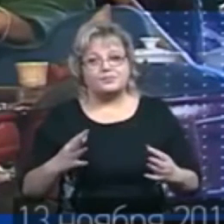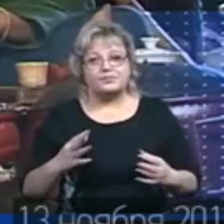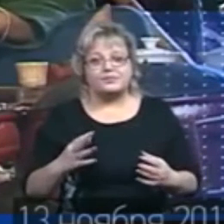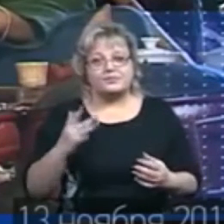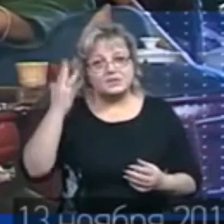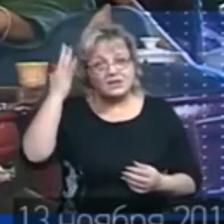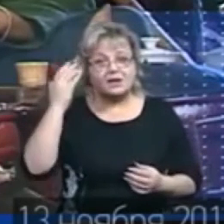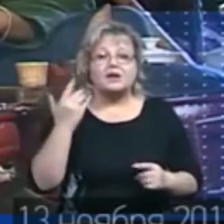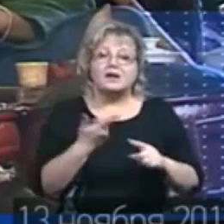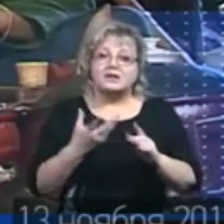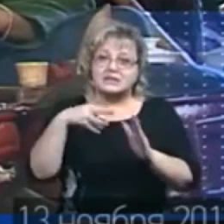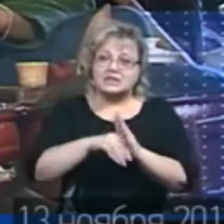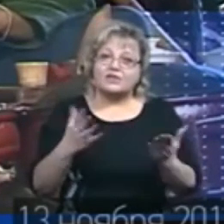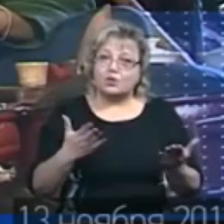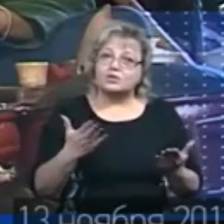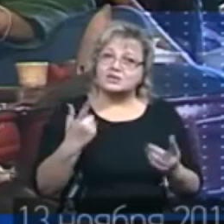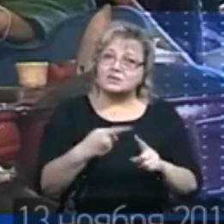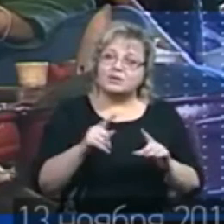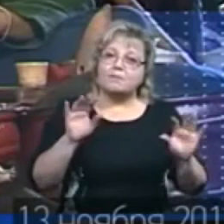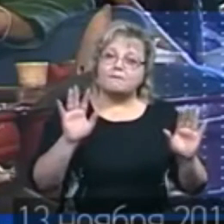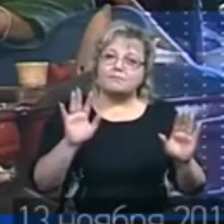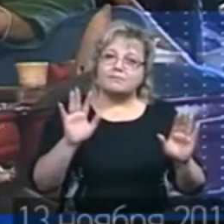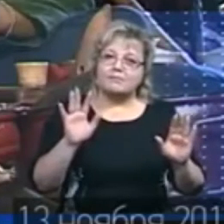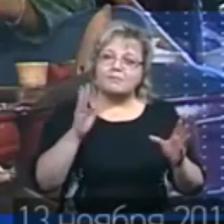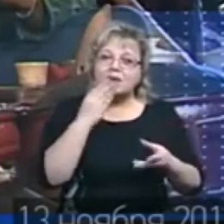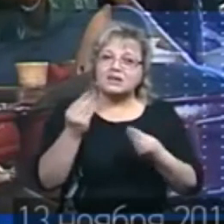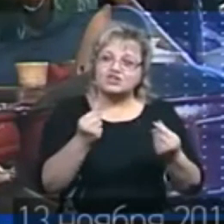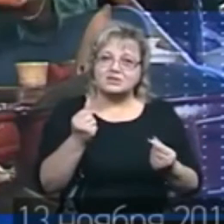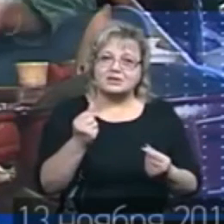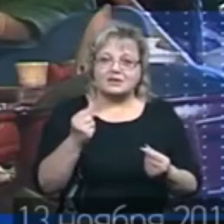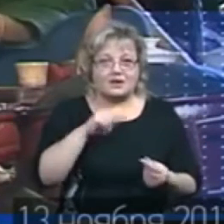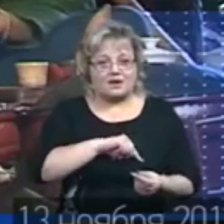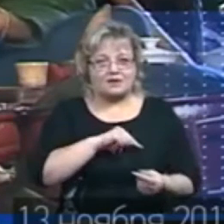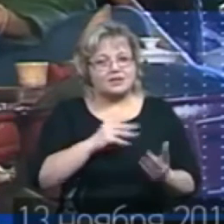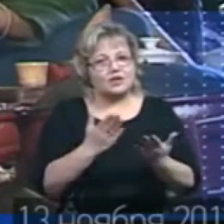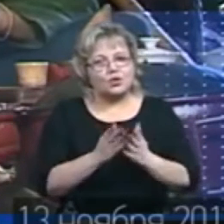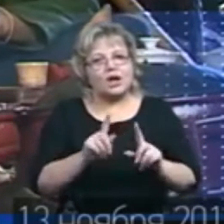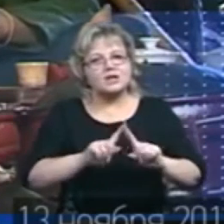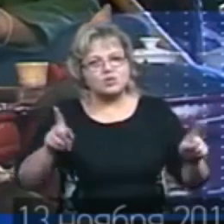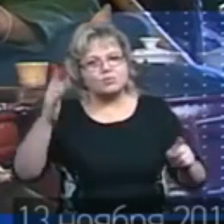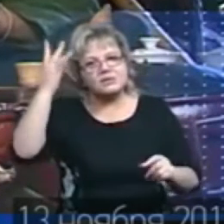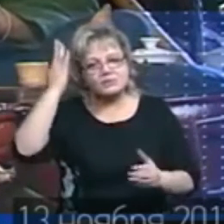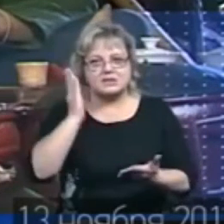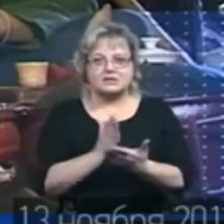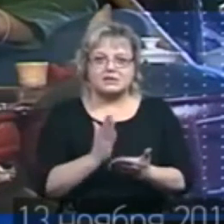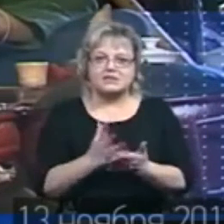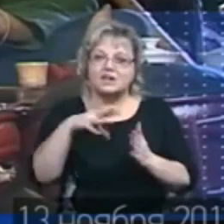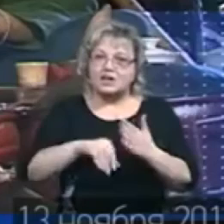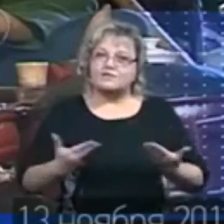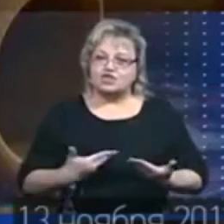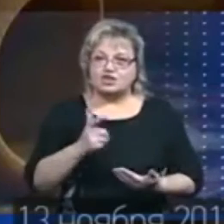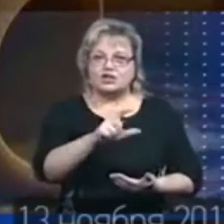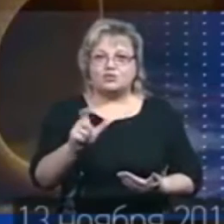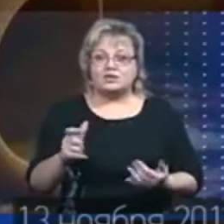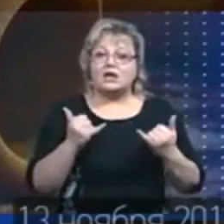целей. То есть они несли в себе какой-то магический характер, какой-то особый такой смысл вносили в жизнь